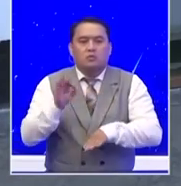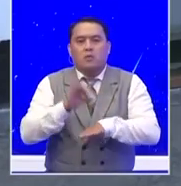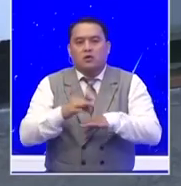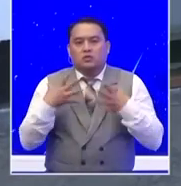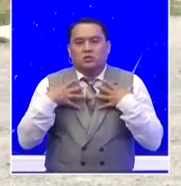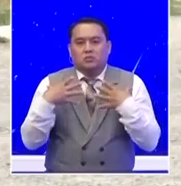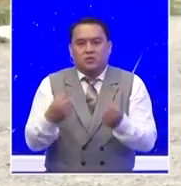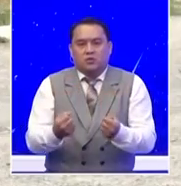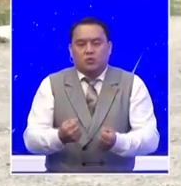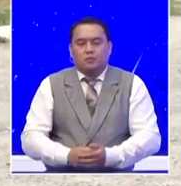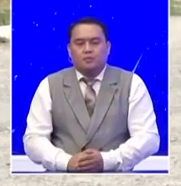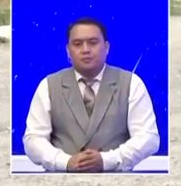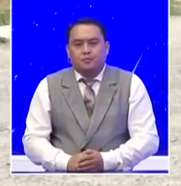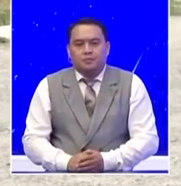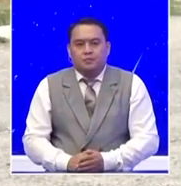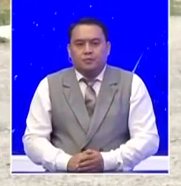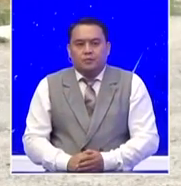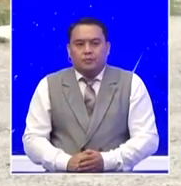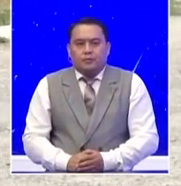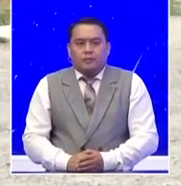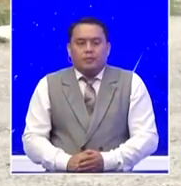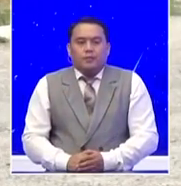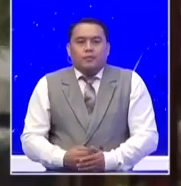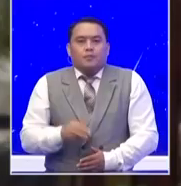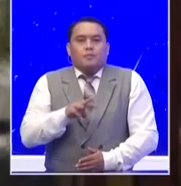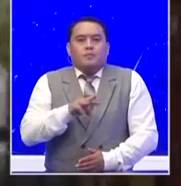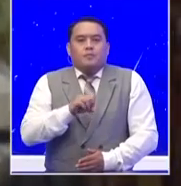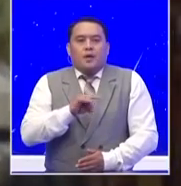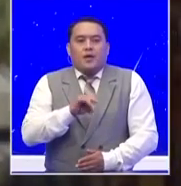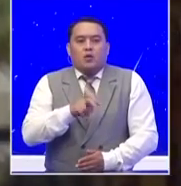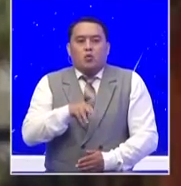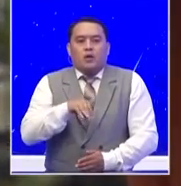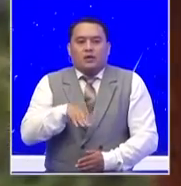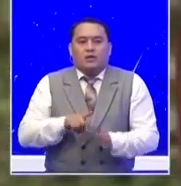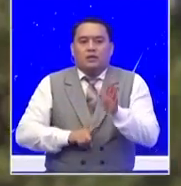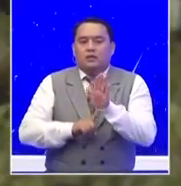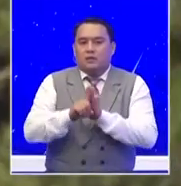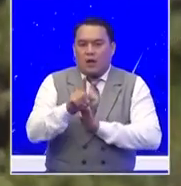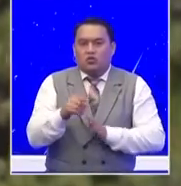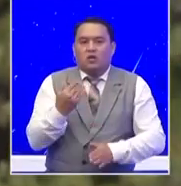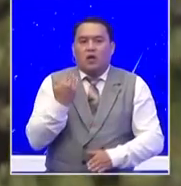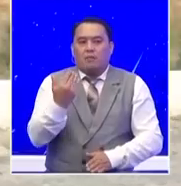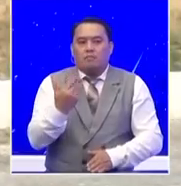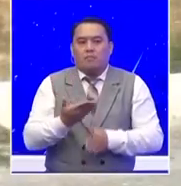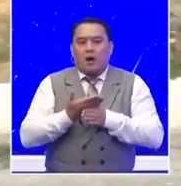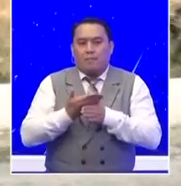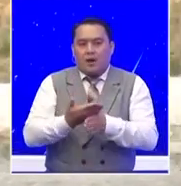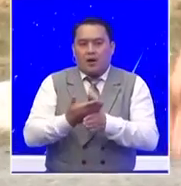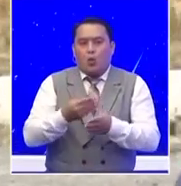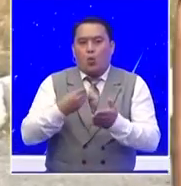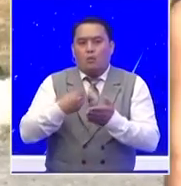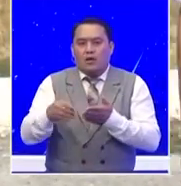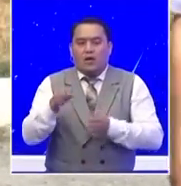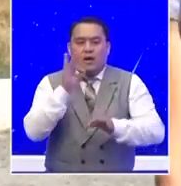спасено. Мируэр Дубаева стала волонтером по велению сердца. С самого начала пандемии уроженка Аксусского района помогла землякам в